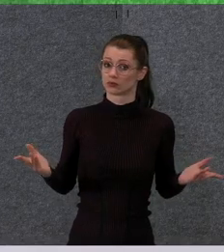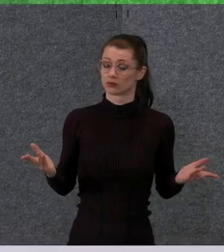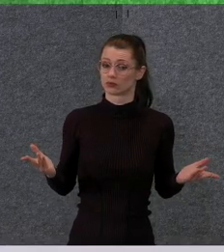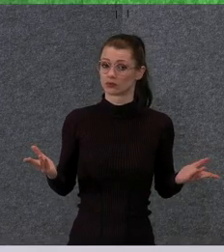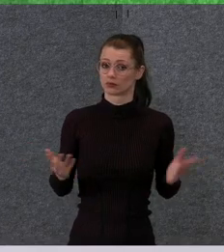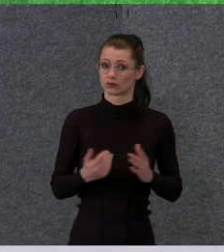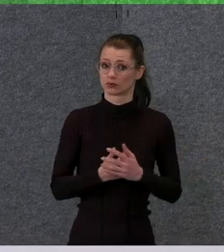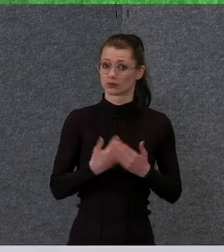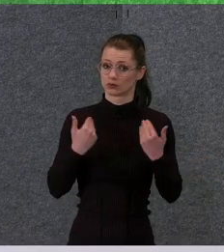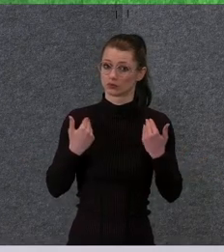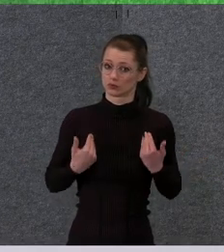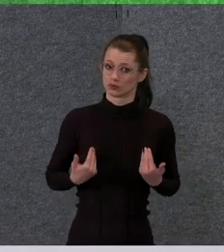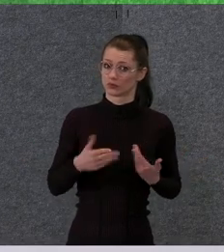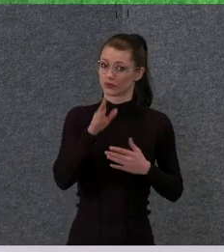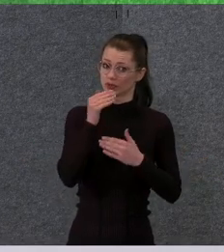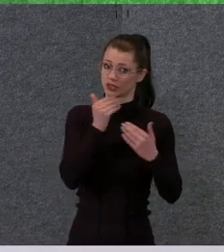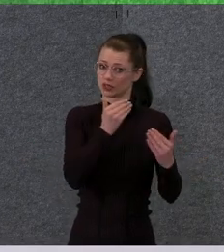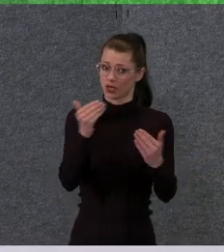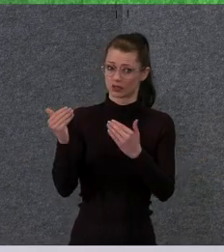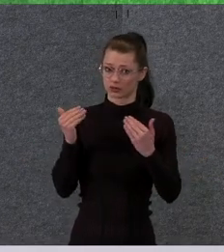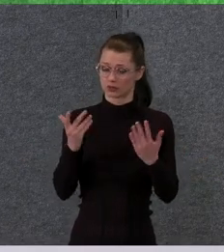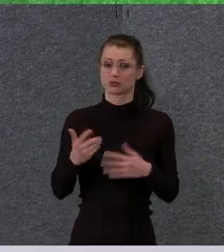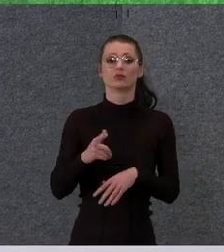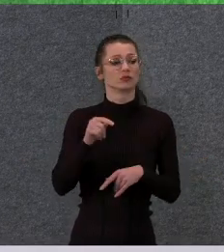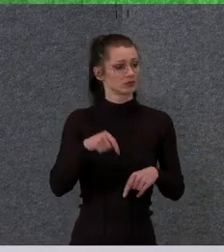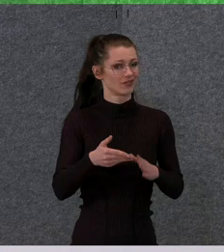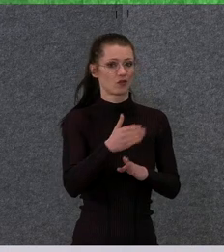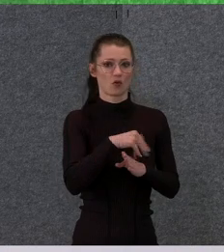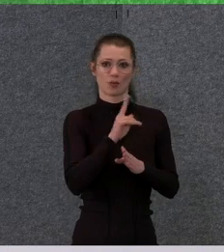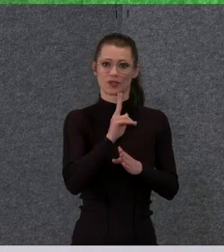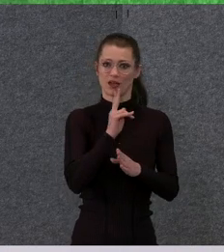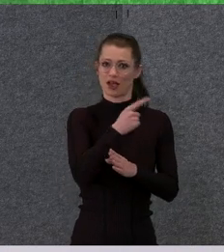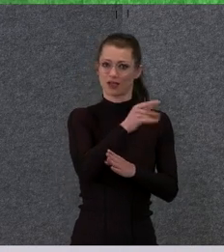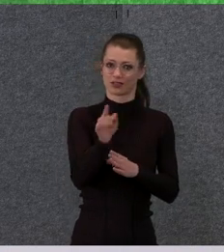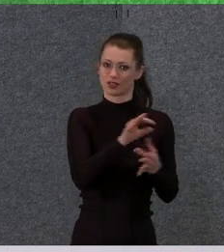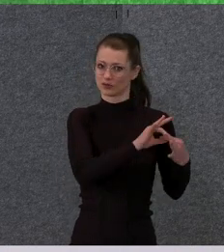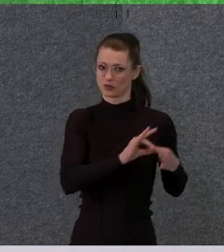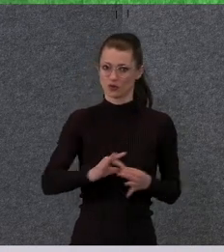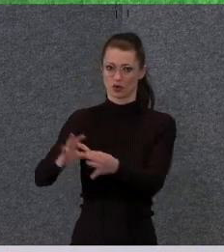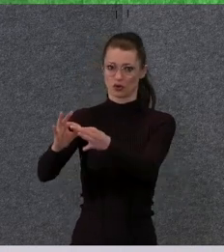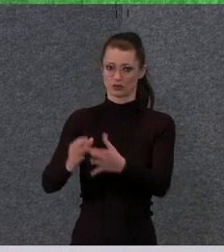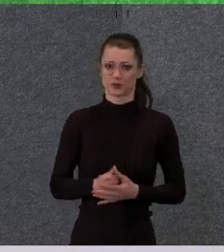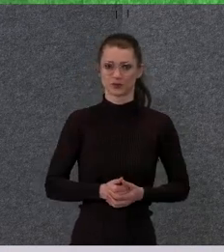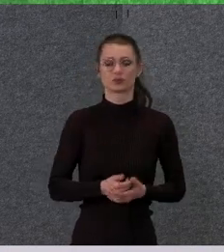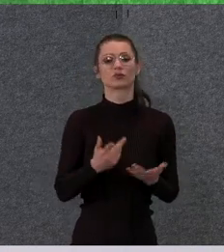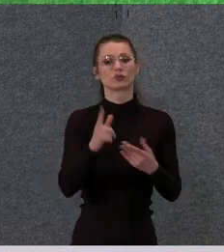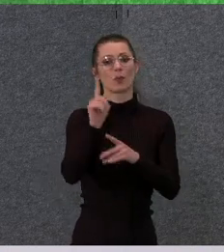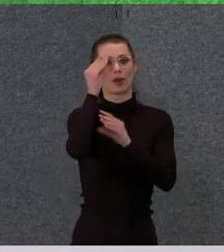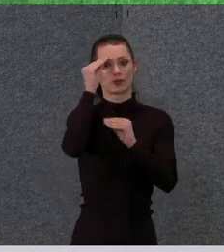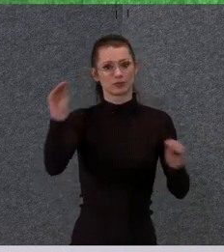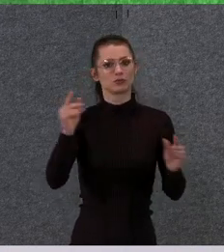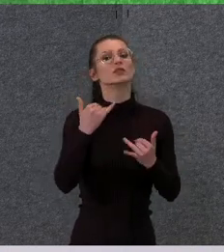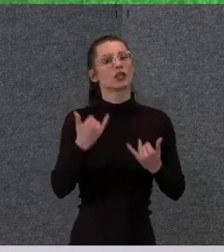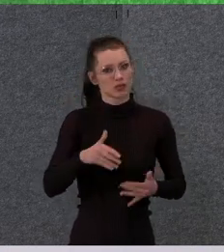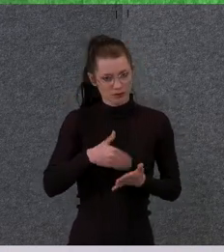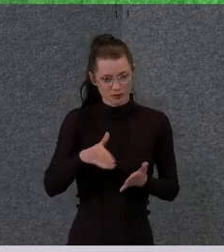noch uns bei euch dafür zu bedanken, dass wir euch durch diesen Vormittag führen dürften und euch anzukündigen, dass es